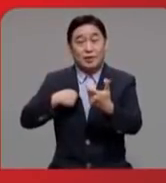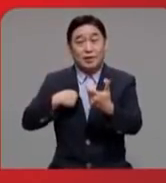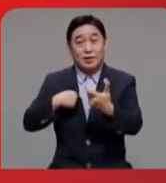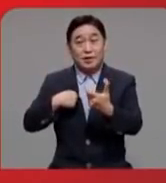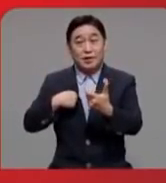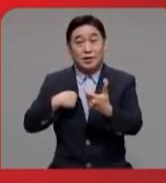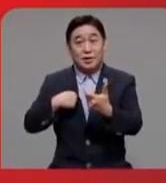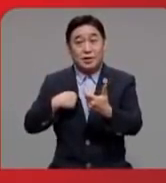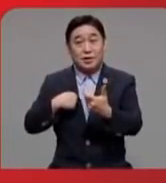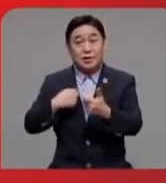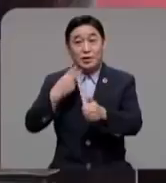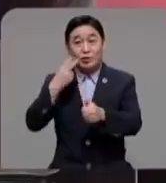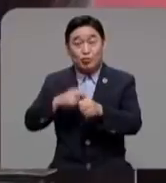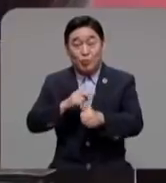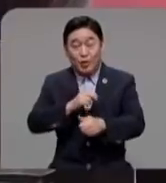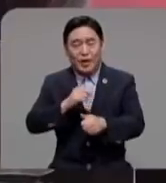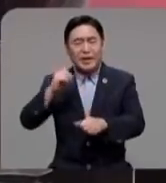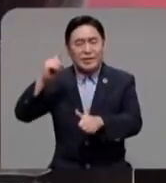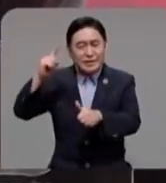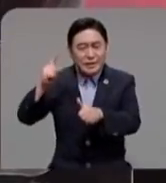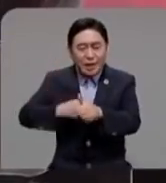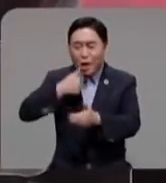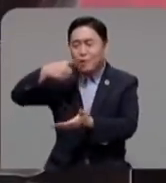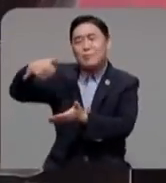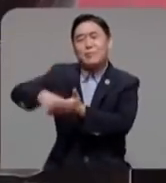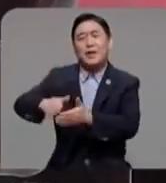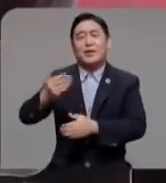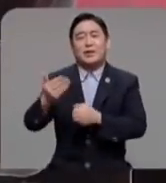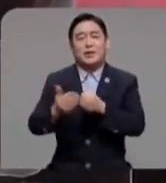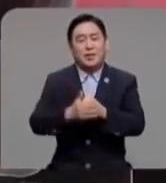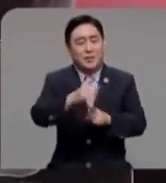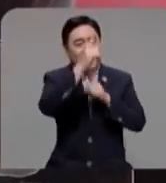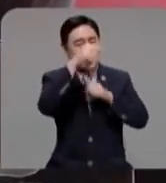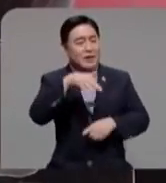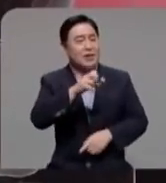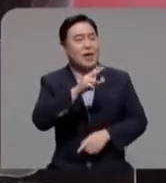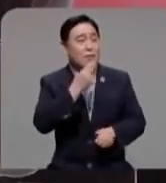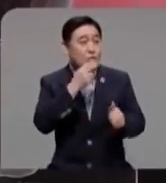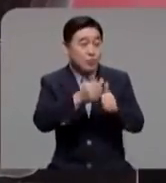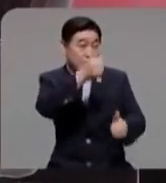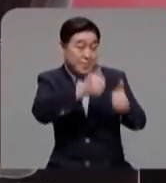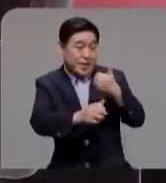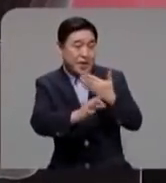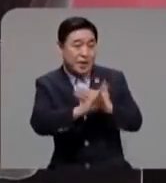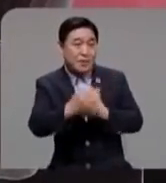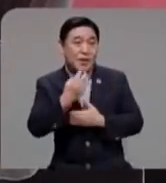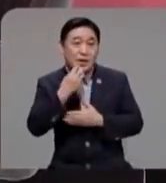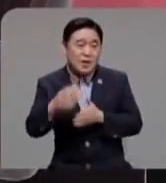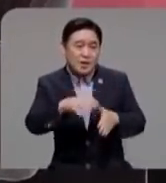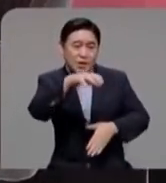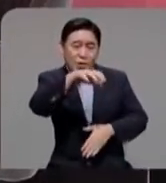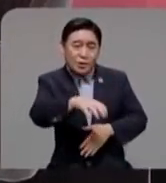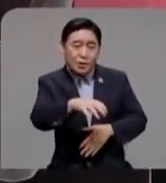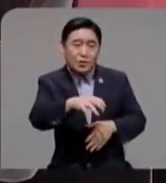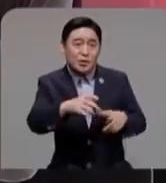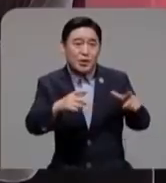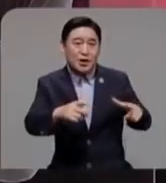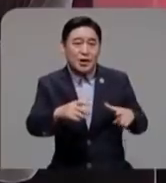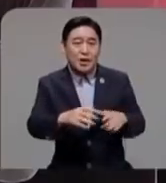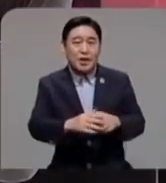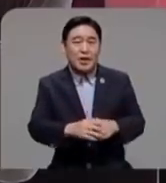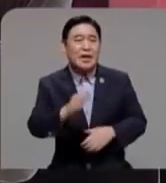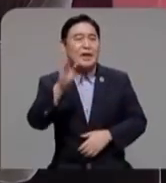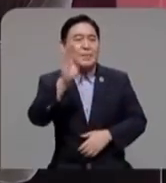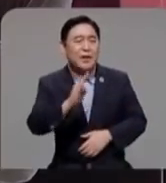후보가 되면 자동적으로 옵니다. 그래서 이재명 후보하고 붙으려면 경기도 차베스 이